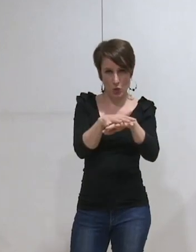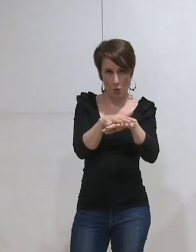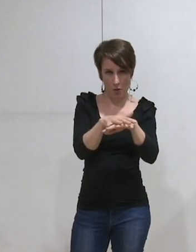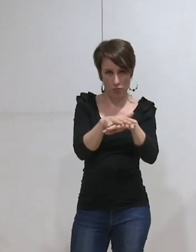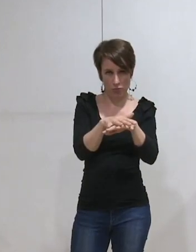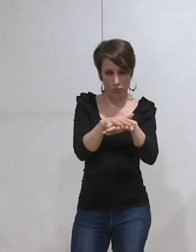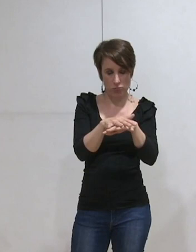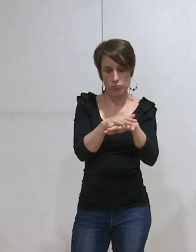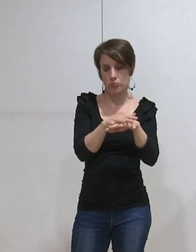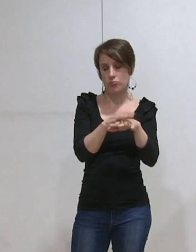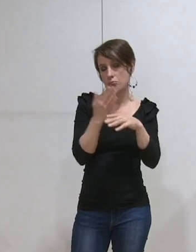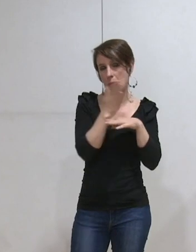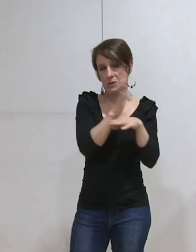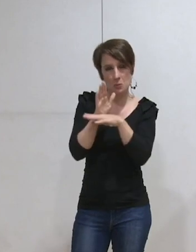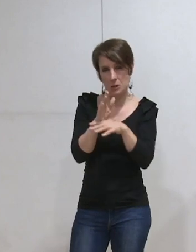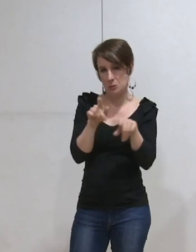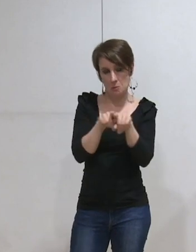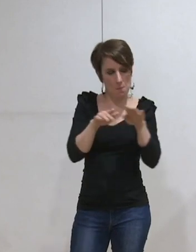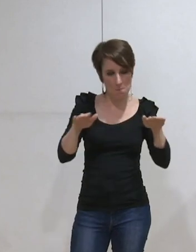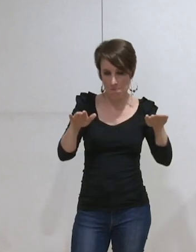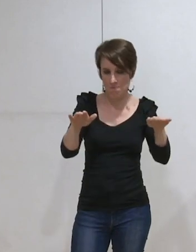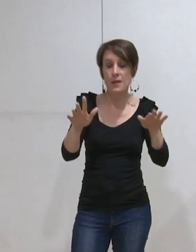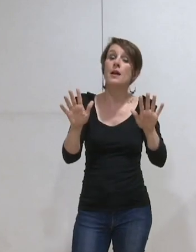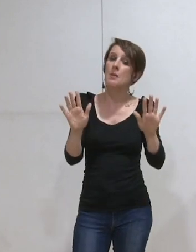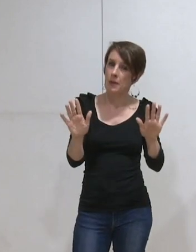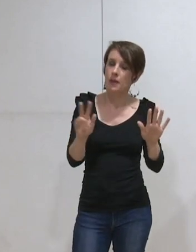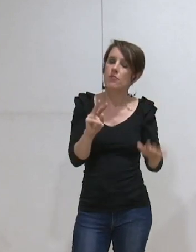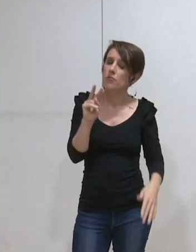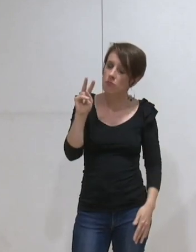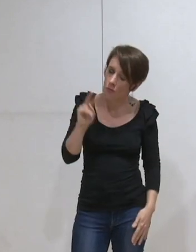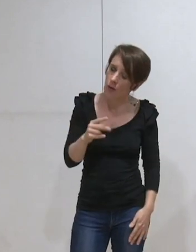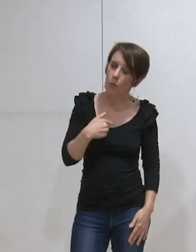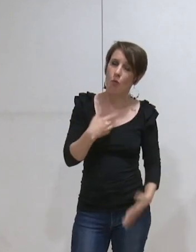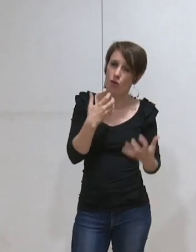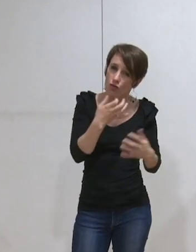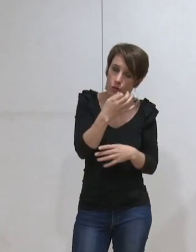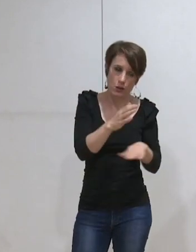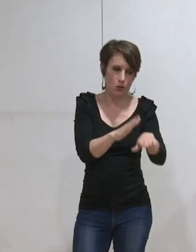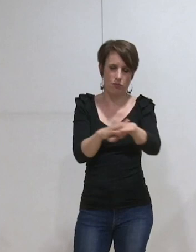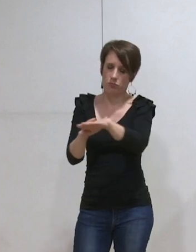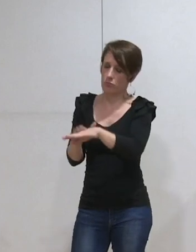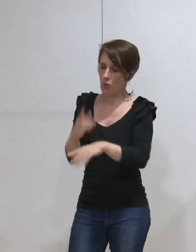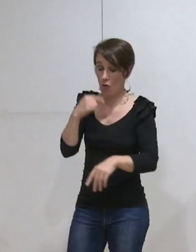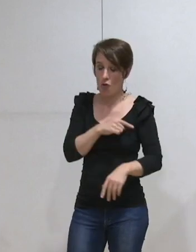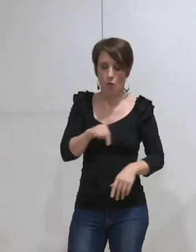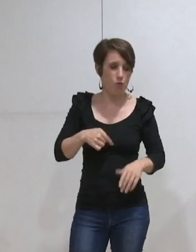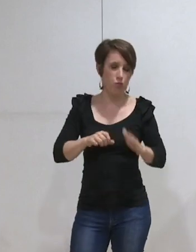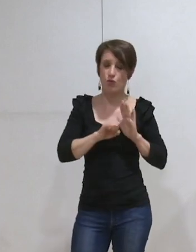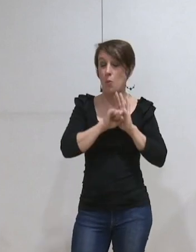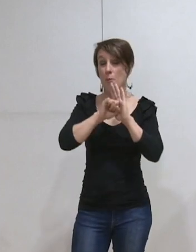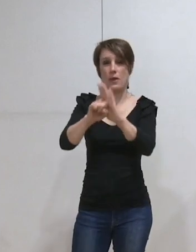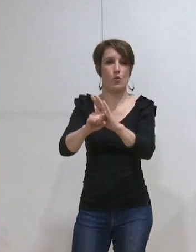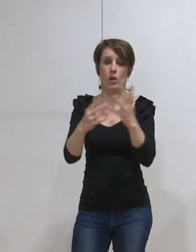le fait que nous souhaitons en premier lieu et l'objectif et bien de continuer à améliorer la qualité du